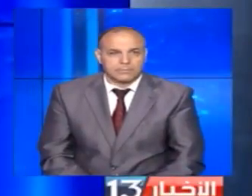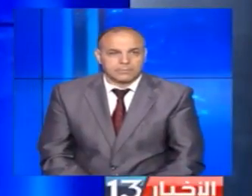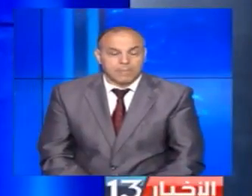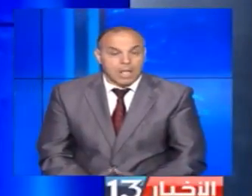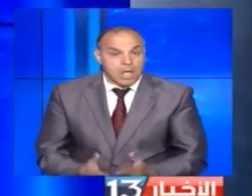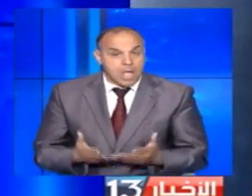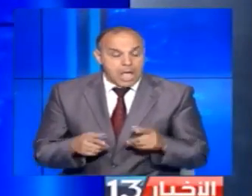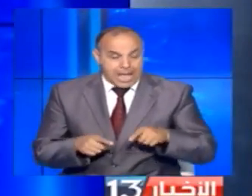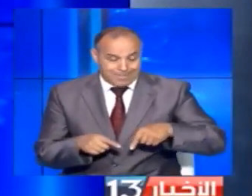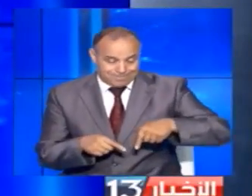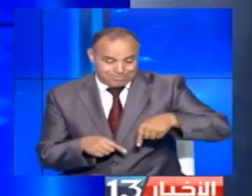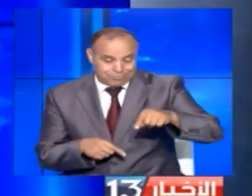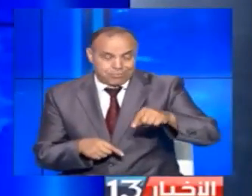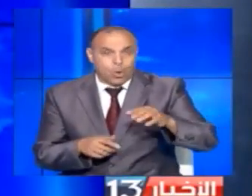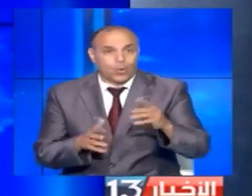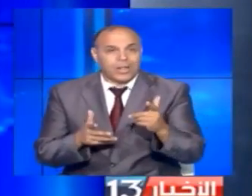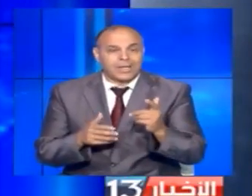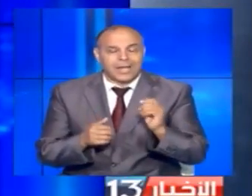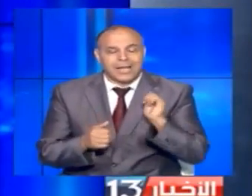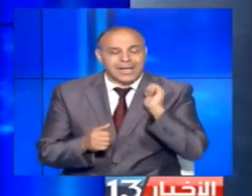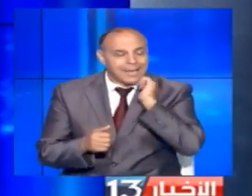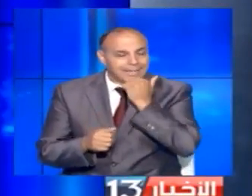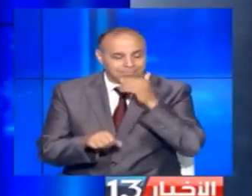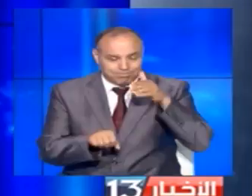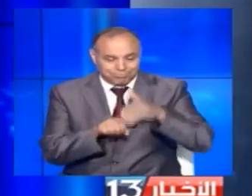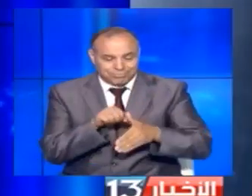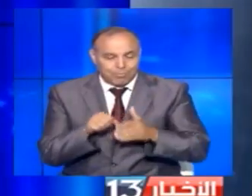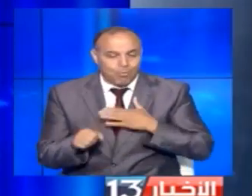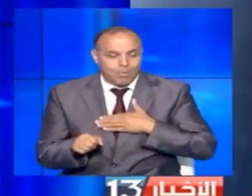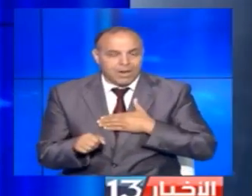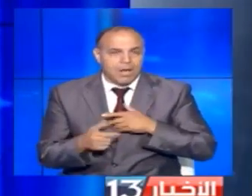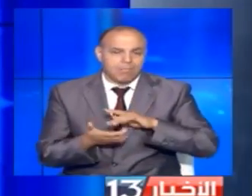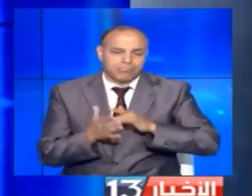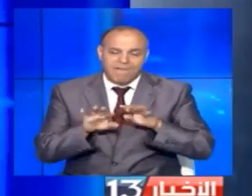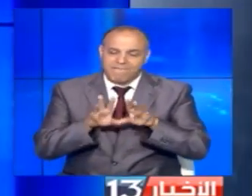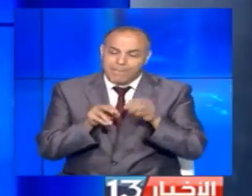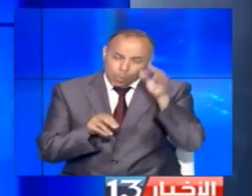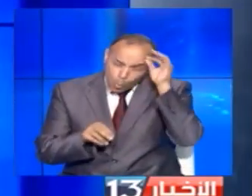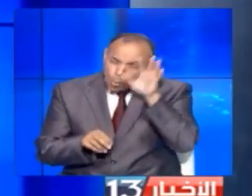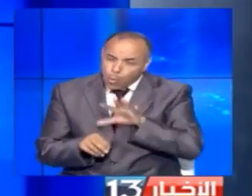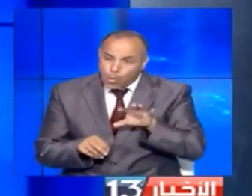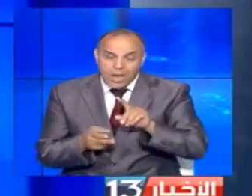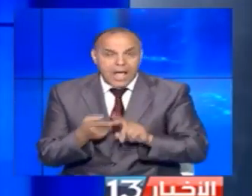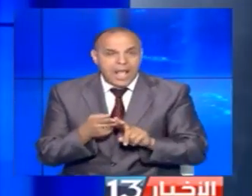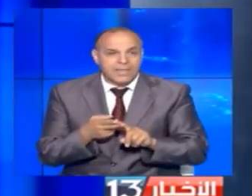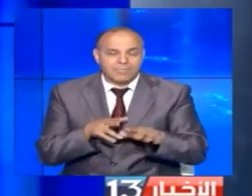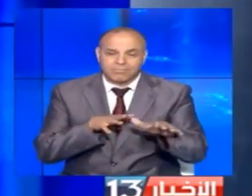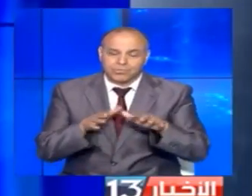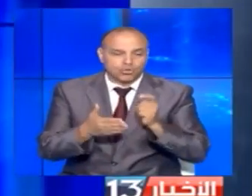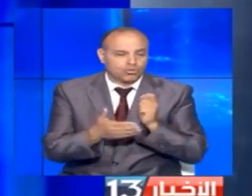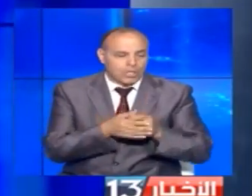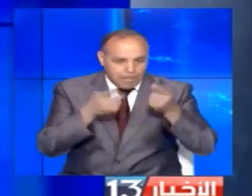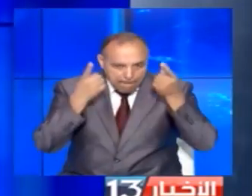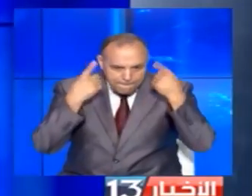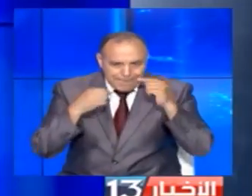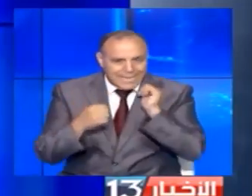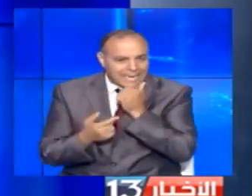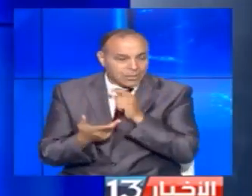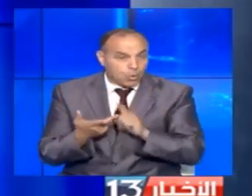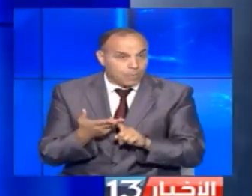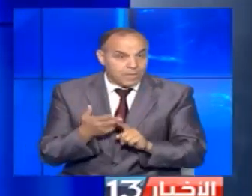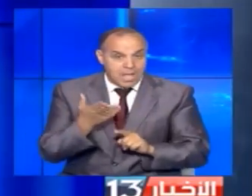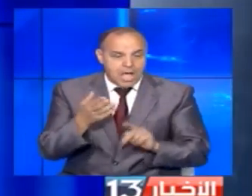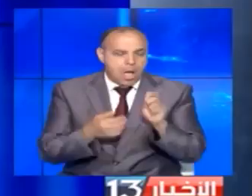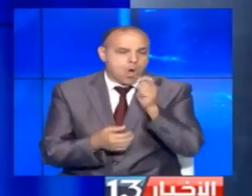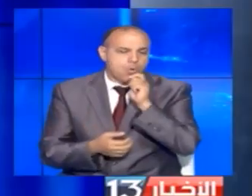إذن أيام تفصلنا عن عيد الأضحى المبارك، ومختلف الأسر التونسية تسعى لاقتناء خروف العيد. وفي